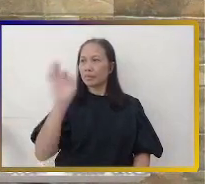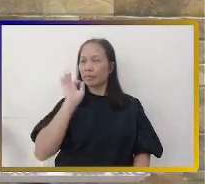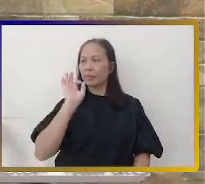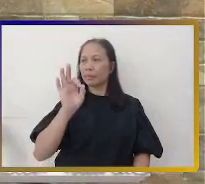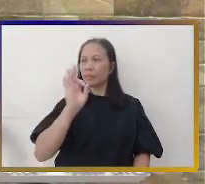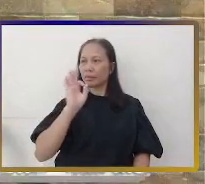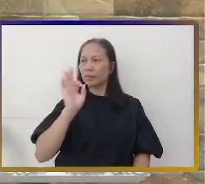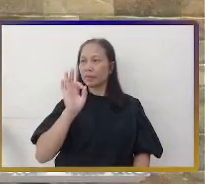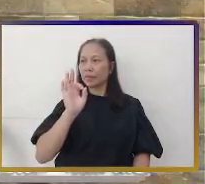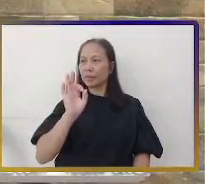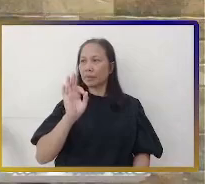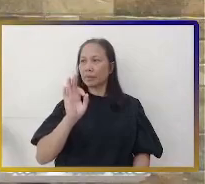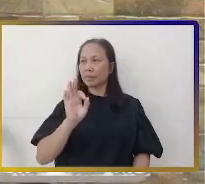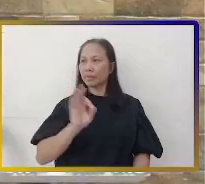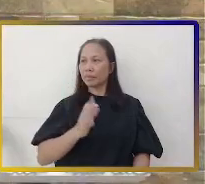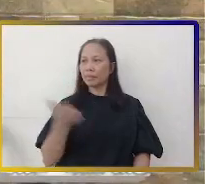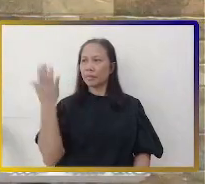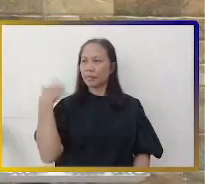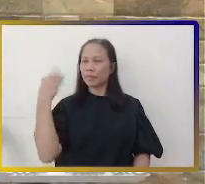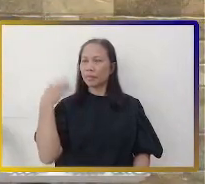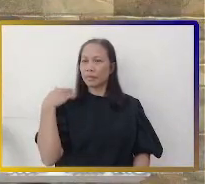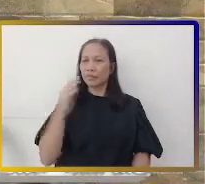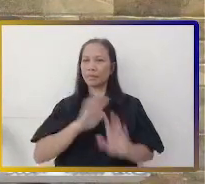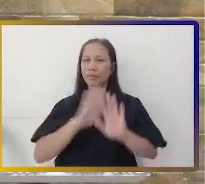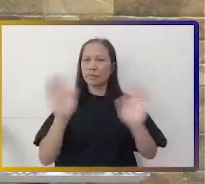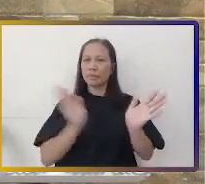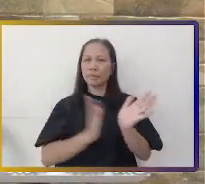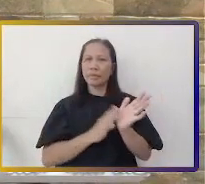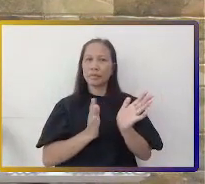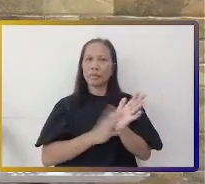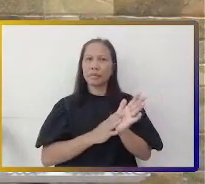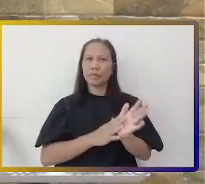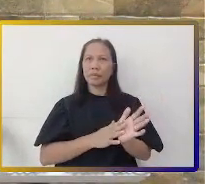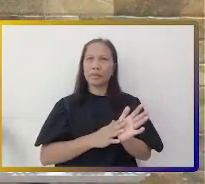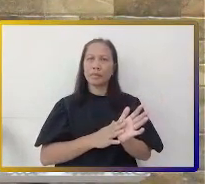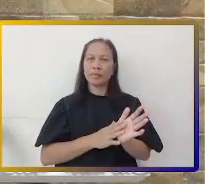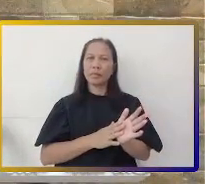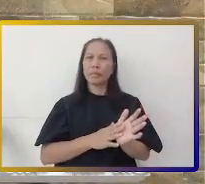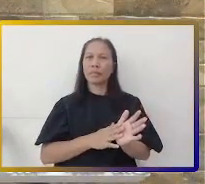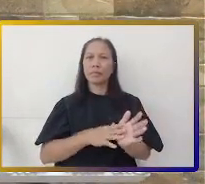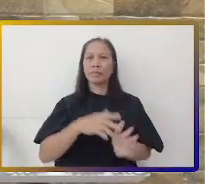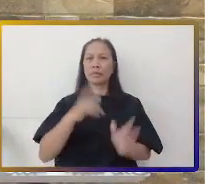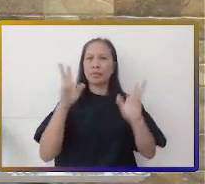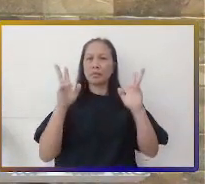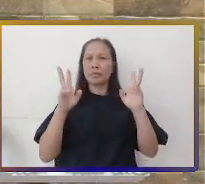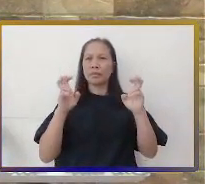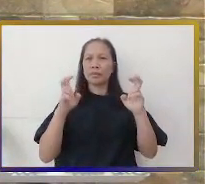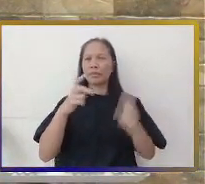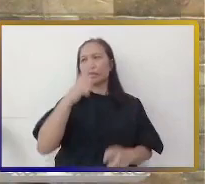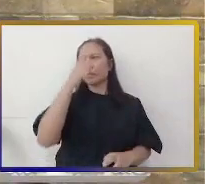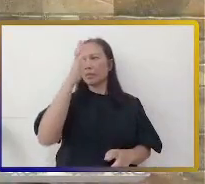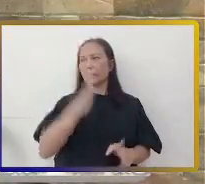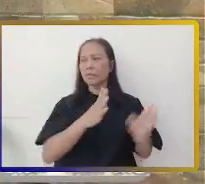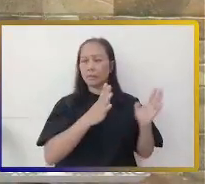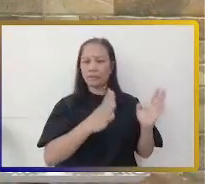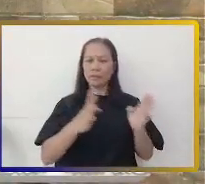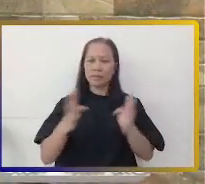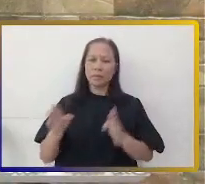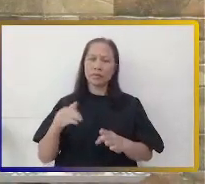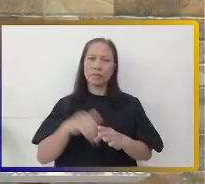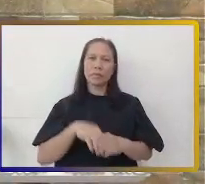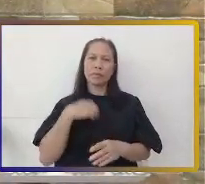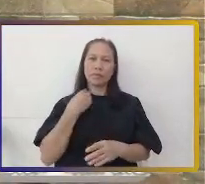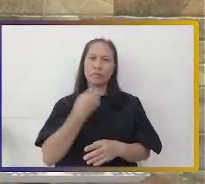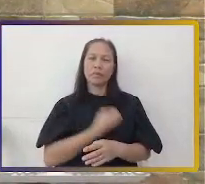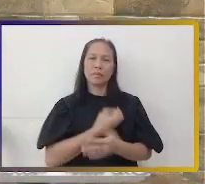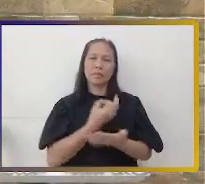ng Pastor about the Sunday school lesson on God's plan on our money makikita po natin sinabi niya po doon ano po lagi Hindi na